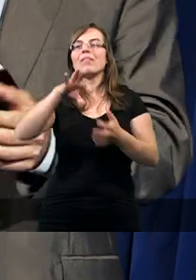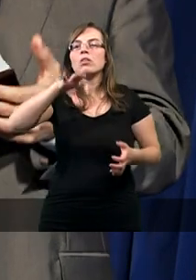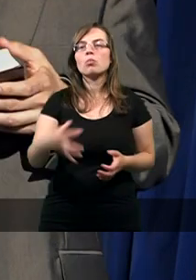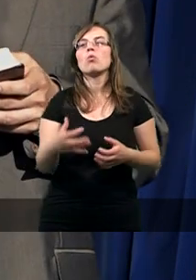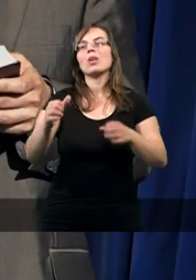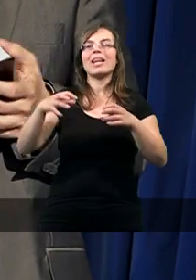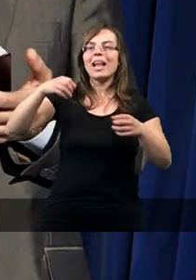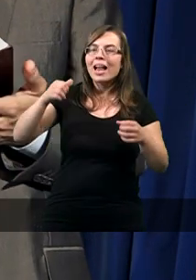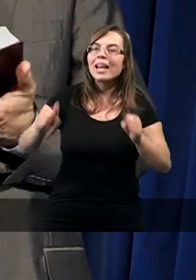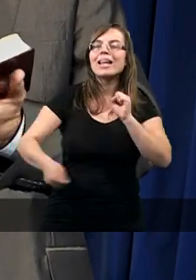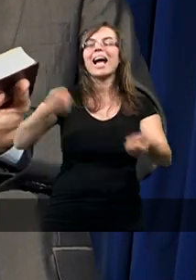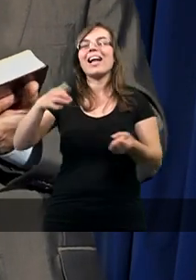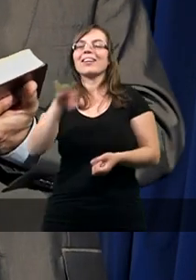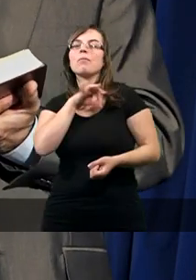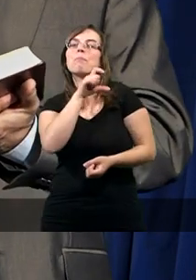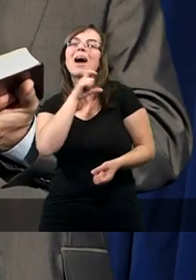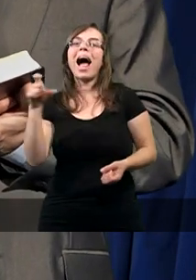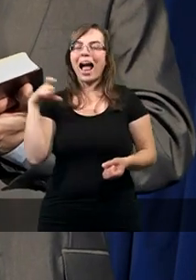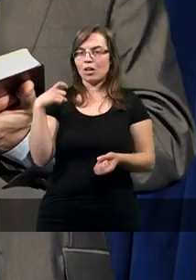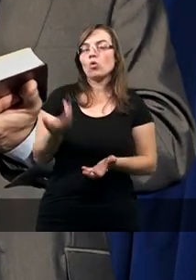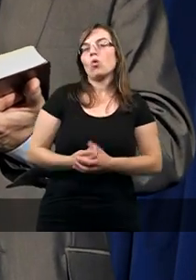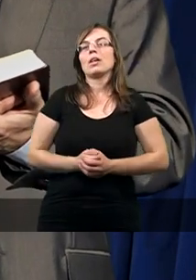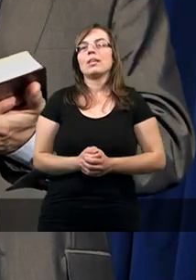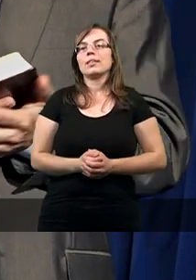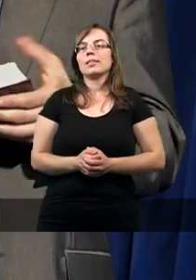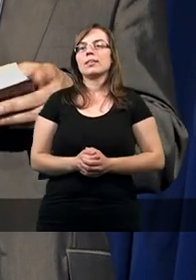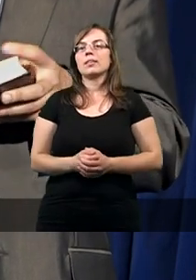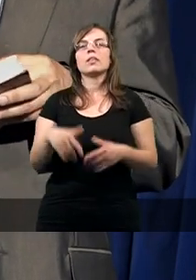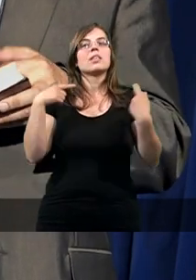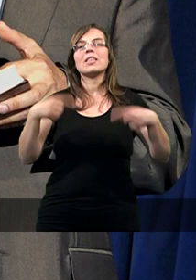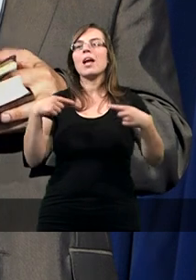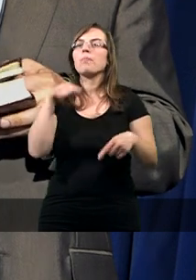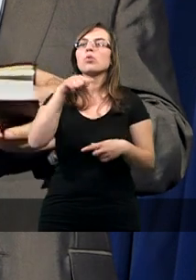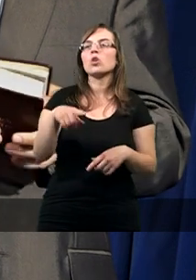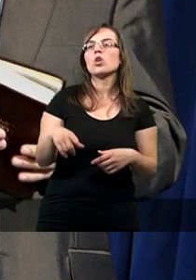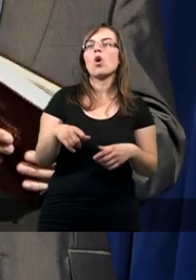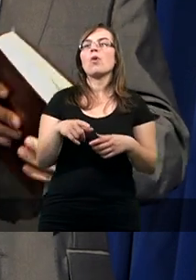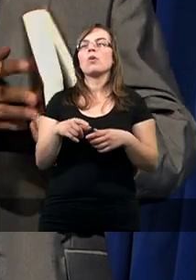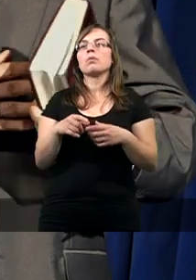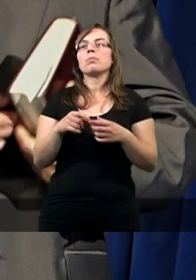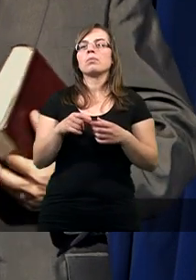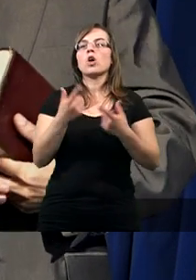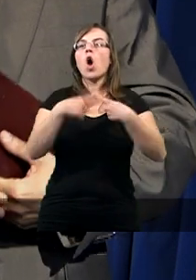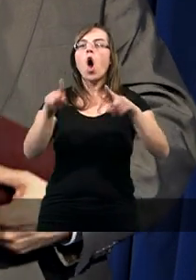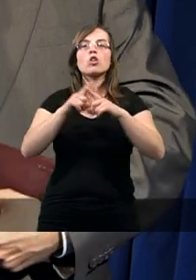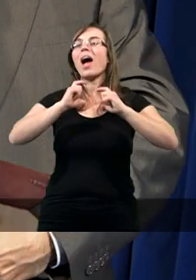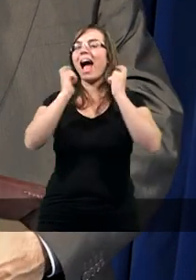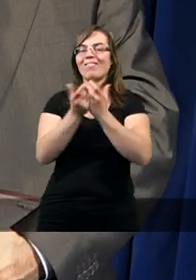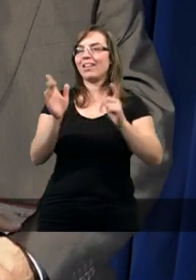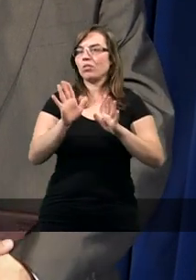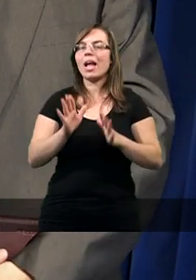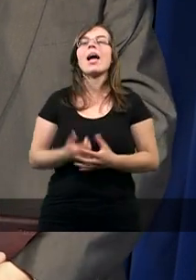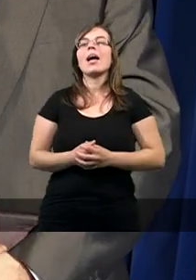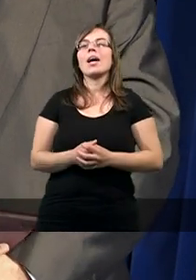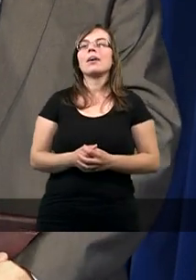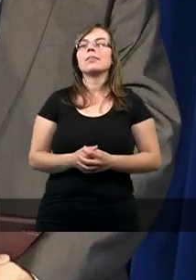zbór stracił swojego pastora. It wasn't a Seventh-day Adventist church. Nie był to kościół adwentystów.